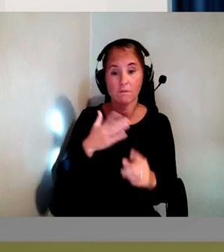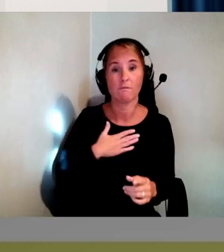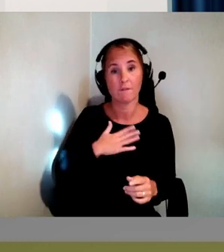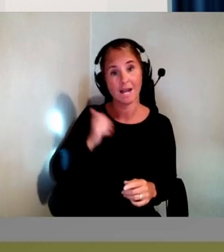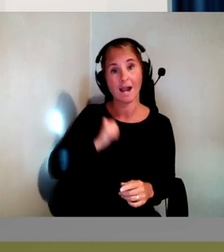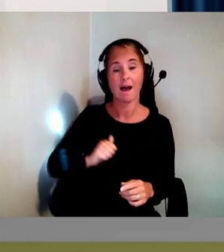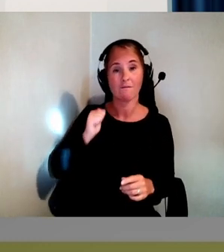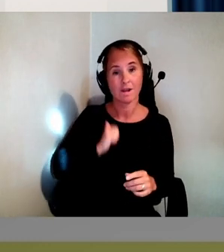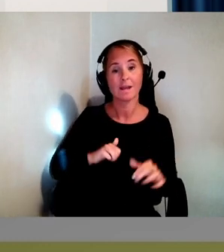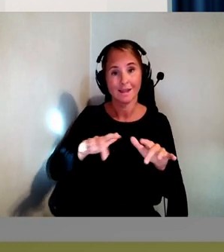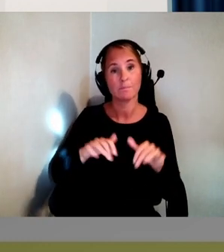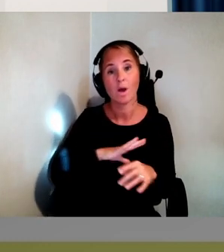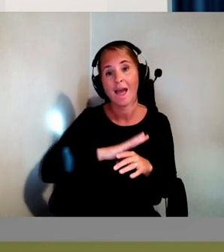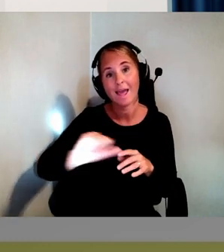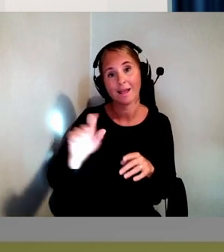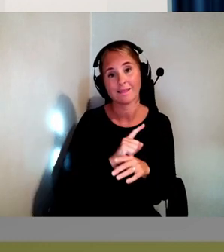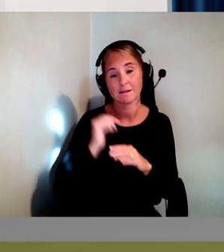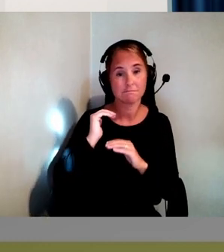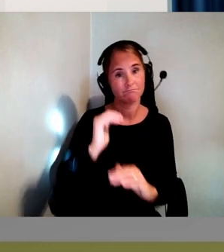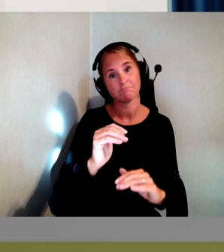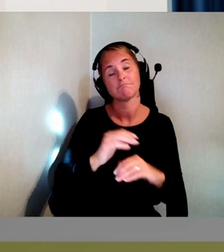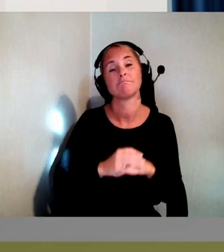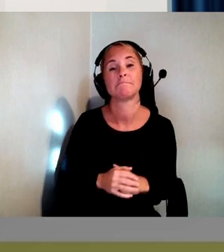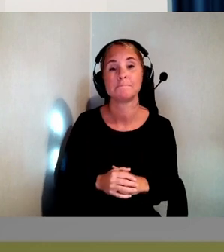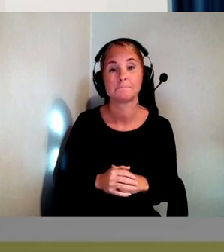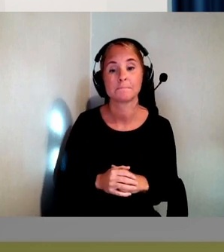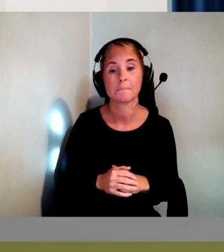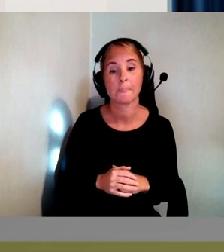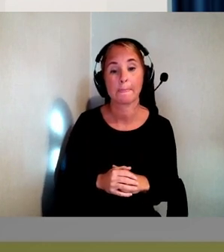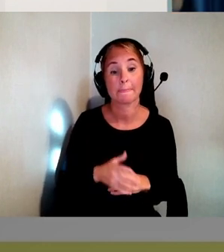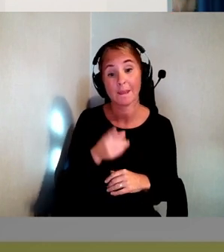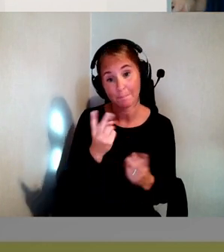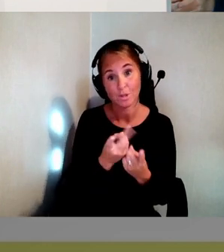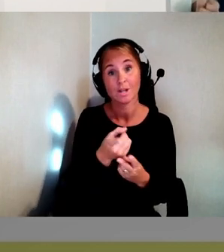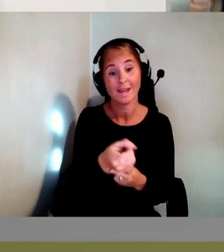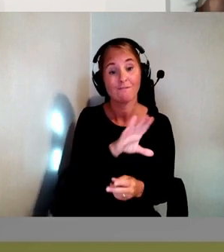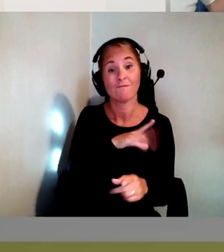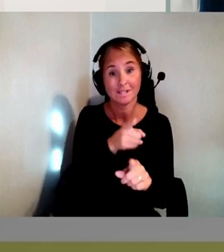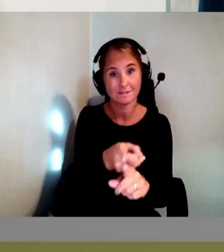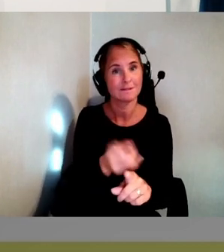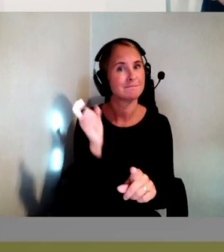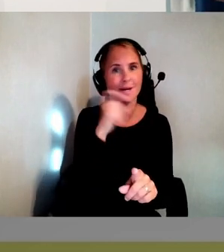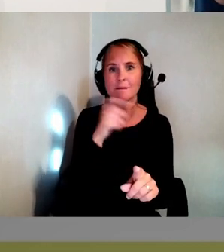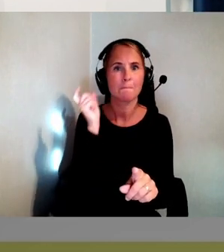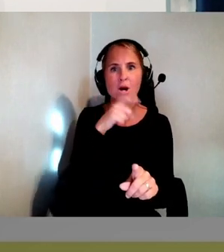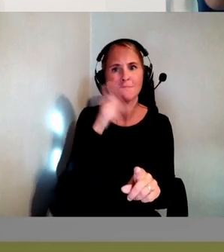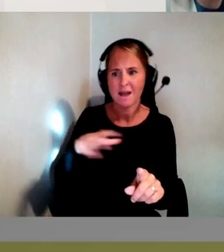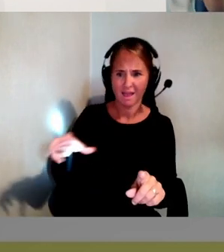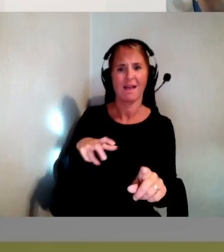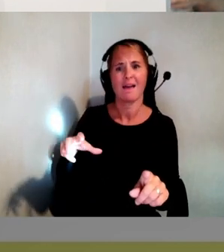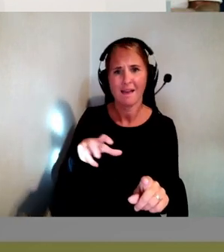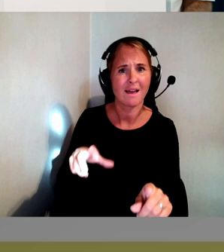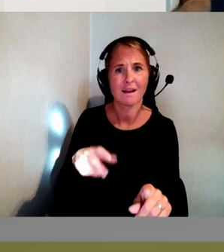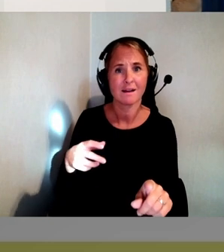eh och det betyder att den är där Men du kan inte nå den Det är likom som att fånga